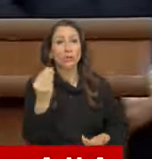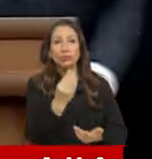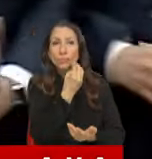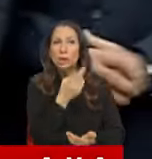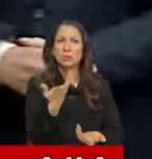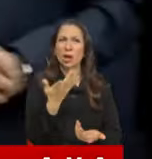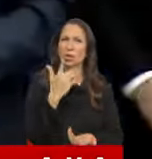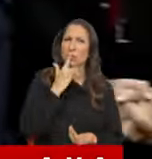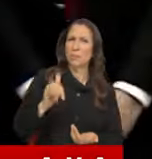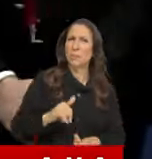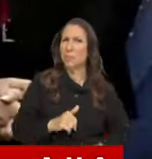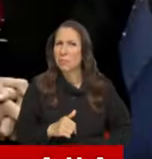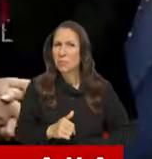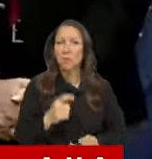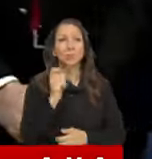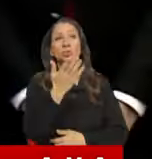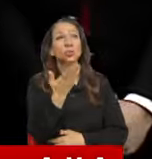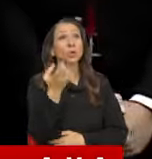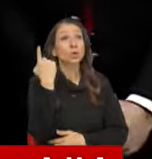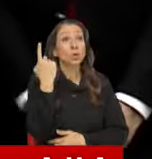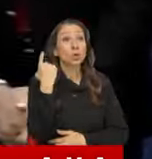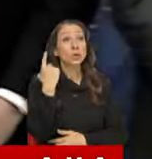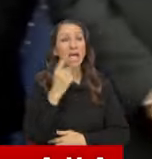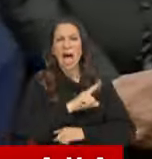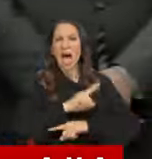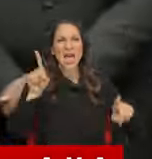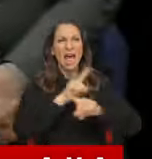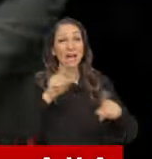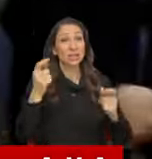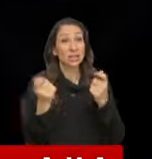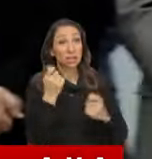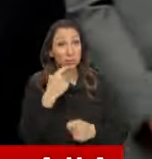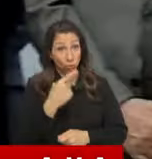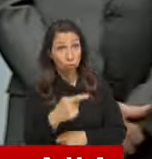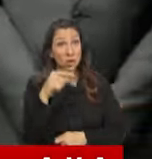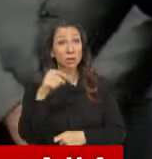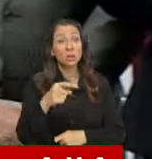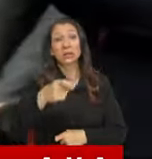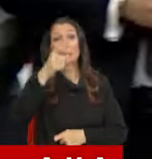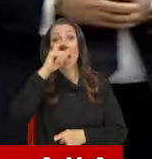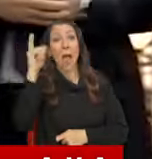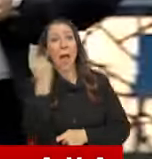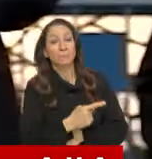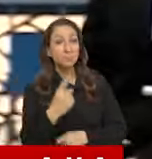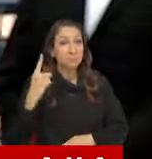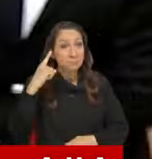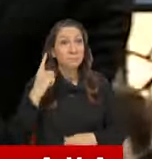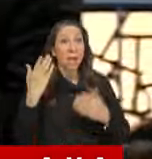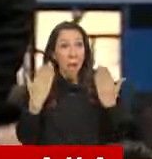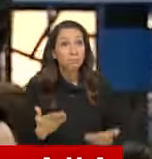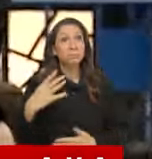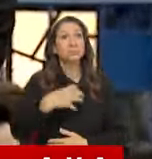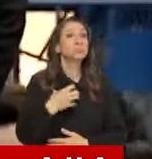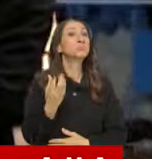surata bugün nasıl tükürüyor Dün itiraz ettiğiniz işe bugün sarayın ağzıyla nasıl